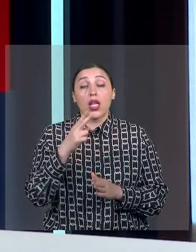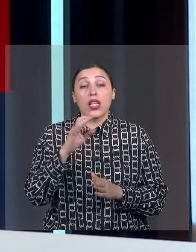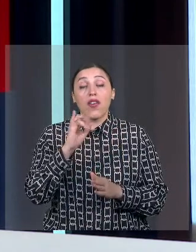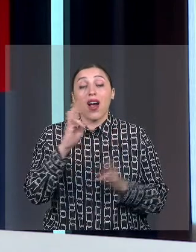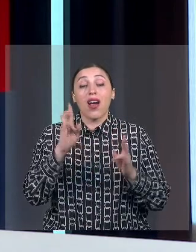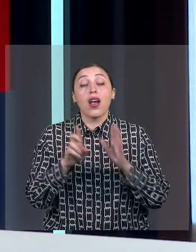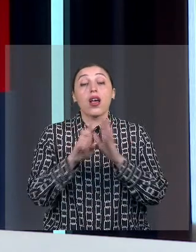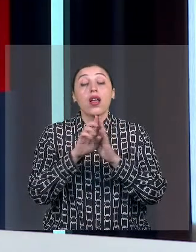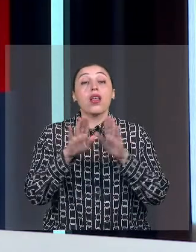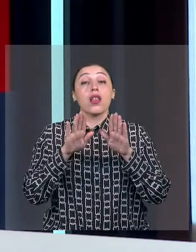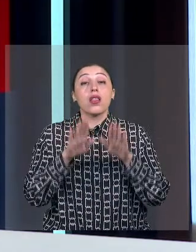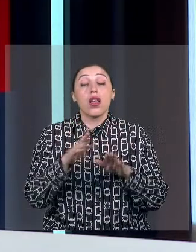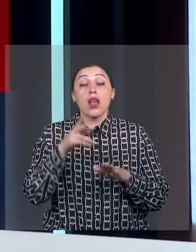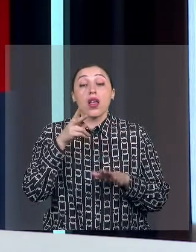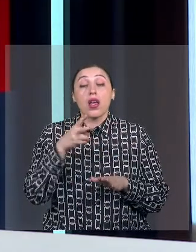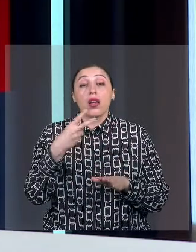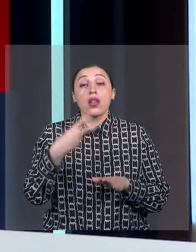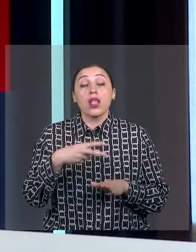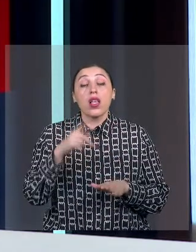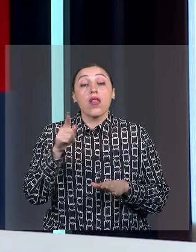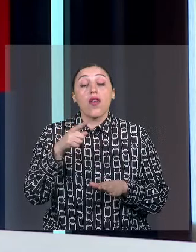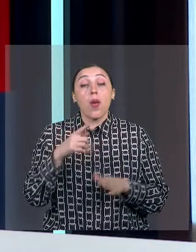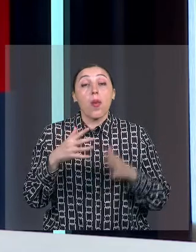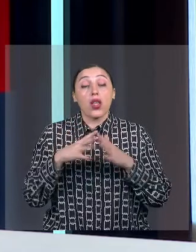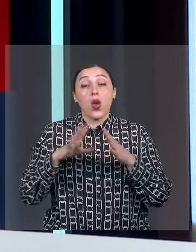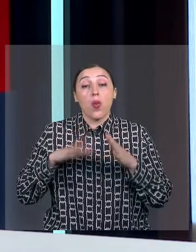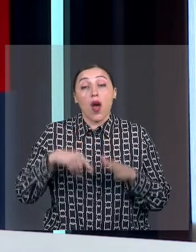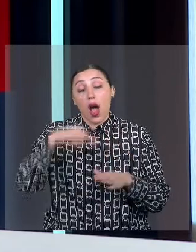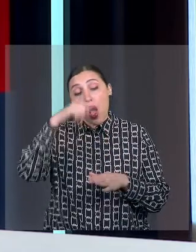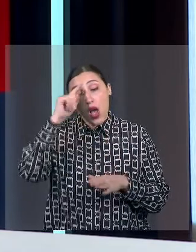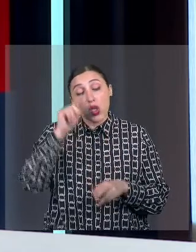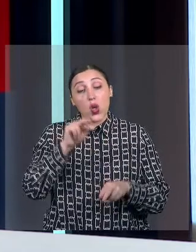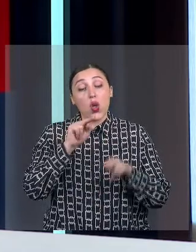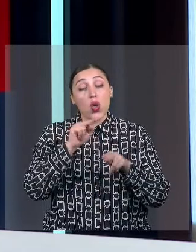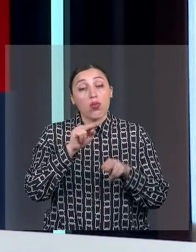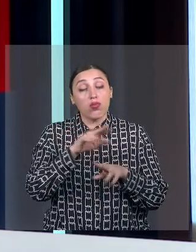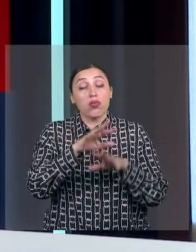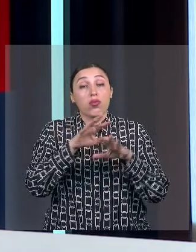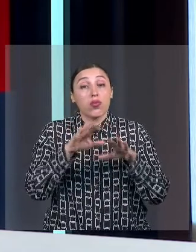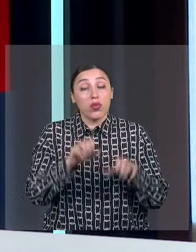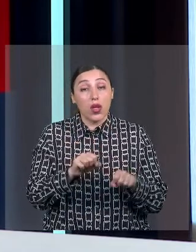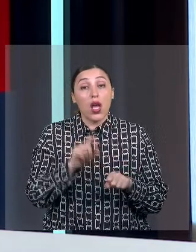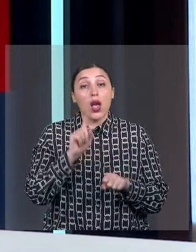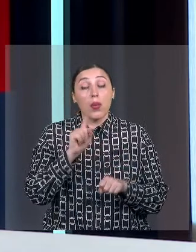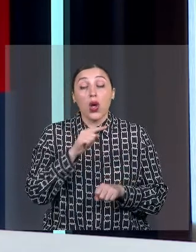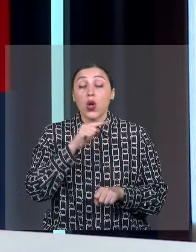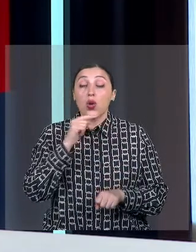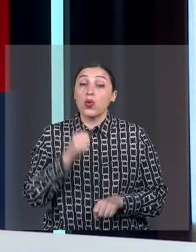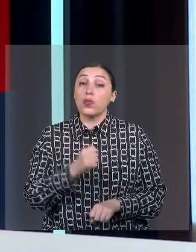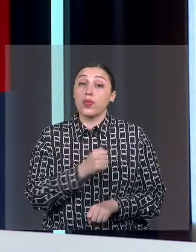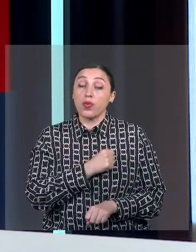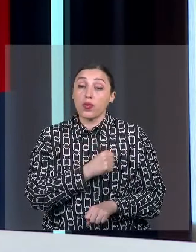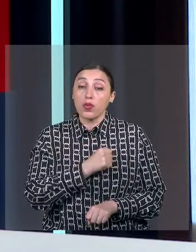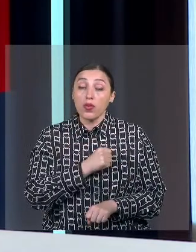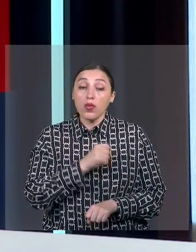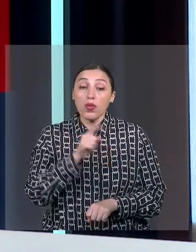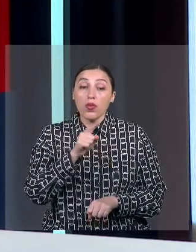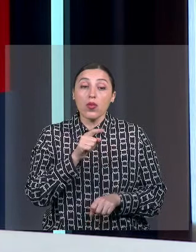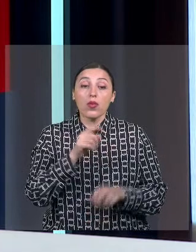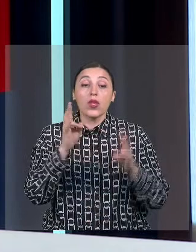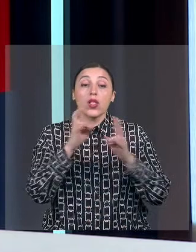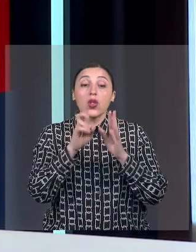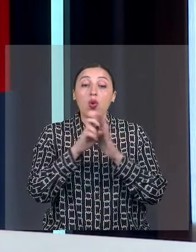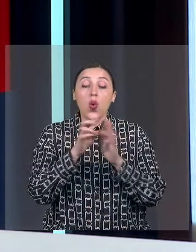որը 2020 թվականի պատերազմից հետո մնացել է ադրբեջանական վերահսկողության տարածքում, սակայն ռուս խաղապահների հովանու